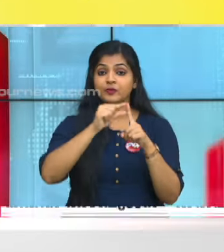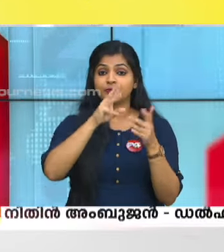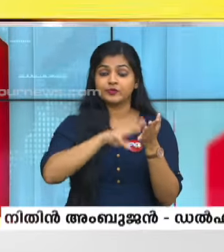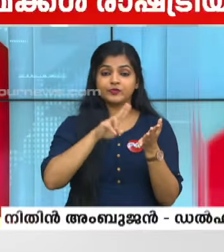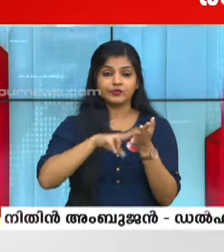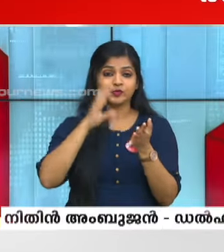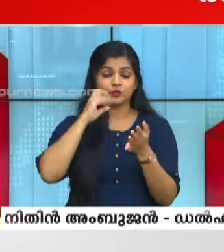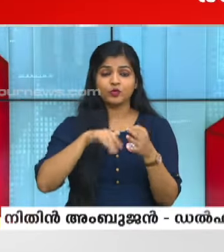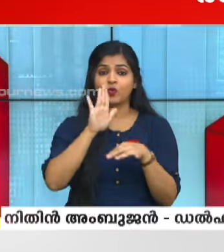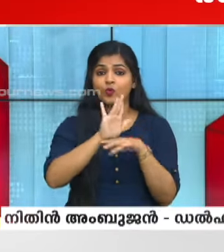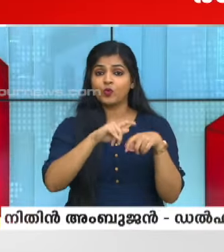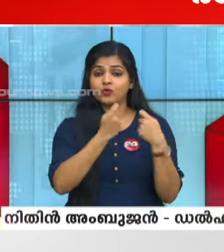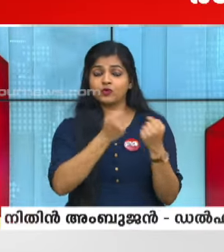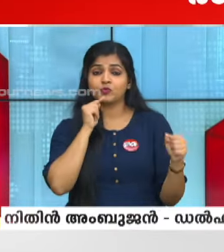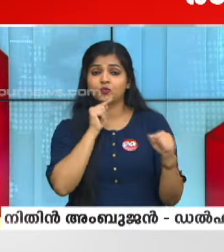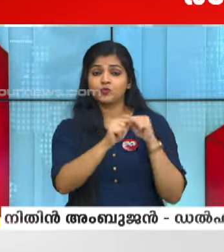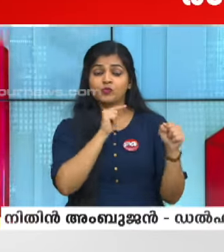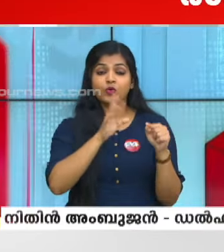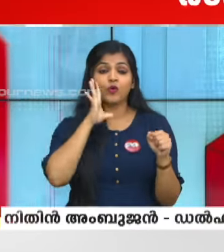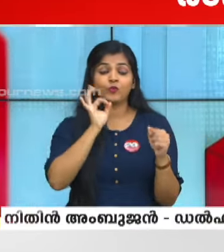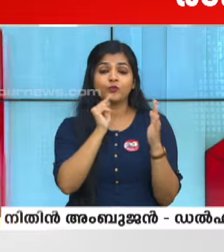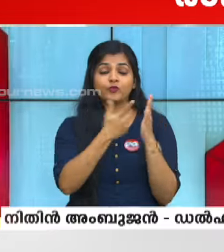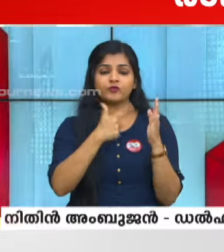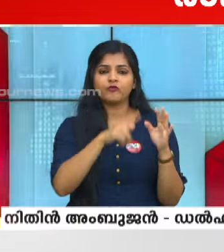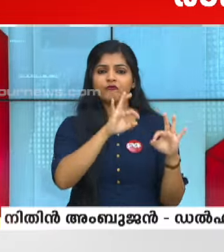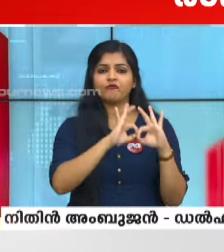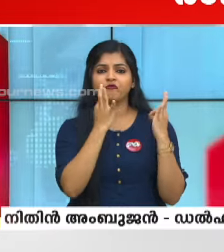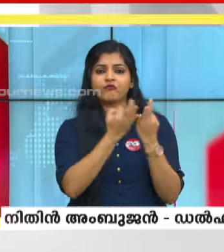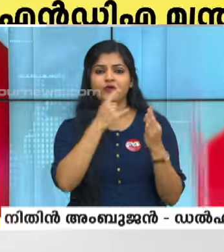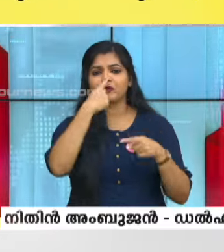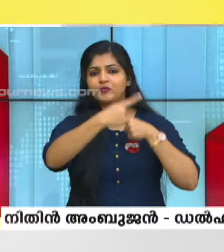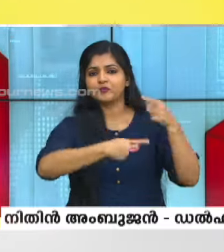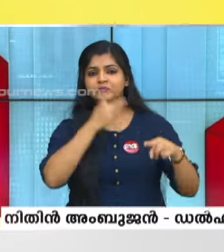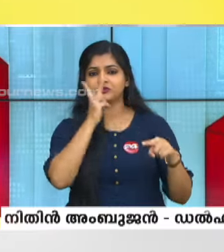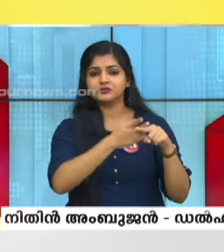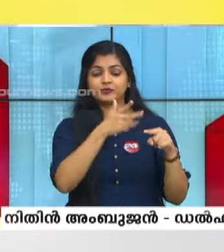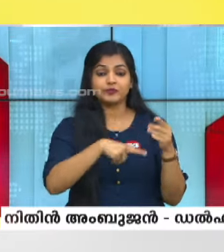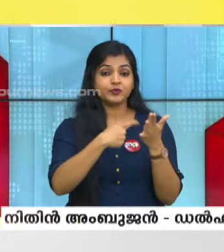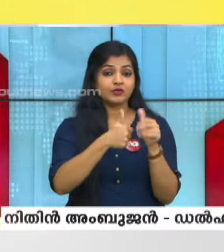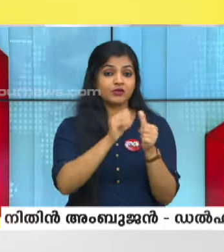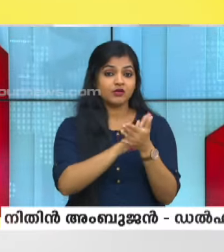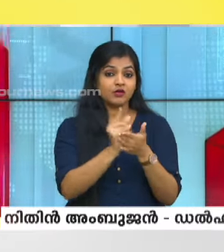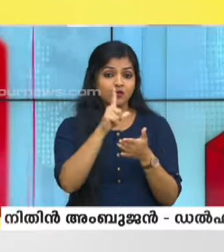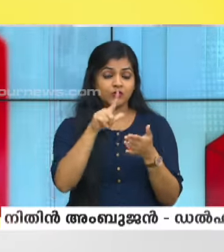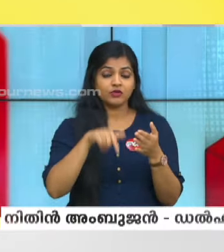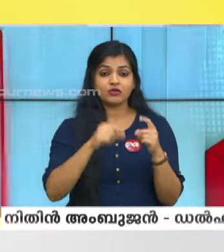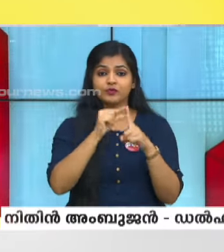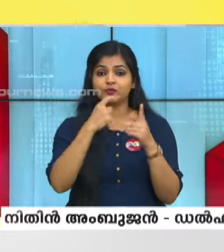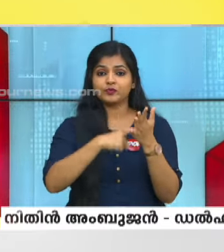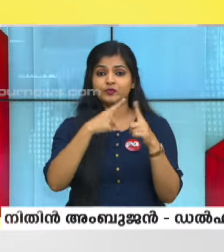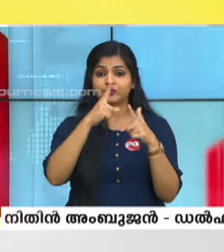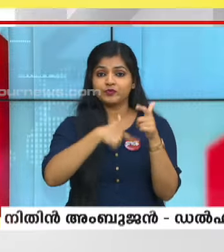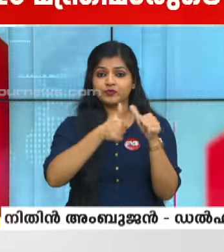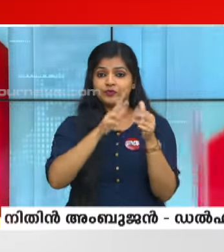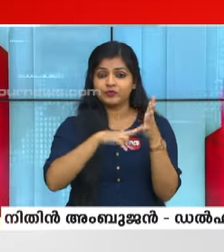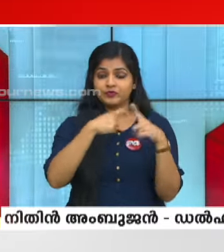കോൺഗ്രസിനെതിരെ എപ്പോഴും രൂക്ഷമായ ഭാഷയിൽ വിമർശിക്കുന്ന ഒന്നാണ് കുടുംബവാഴ്ച. പ്രത്യേകിച്ചും രാഹുൽ ഗാന്ധിയും പ്രിയങ്ക ഗാന്ധിയും എപ്പോഴും പ്രധാനമന്ത്രി കടന്നാക്രമിക്കുന്നതും ഈ